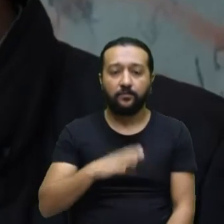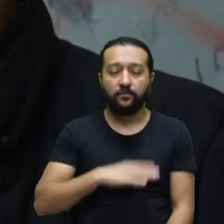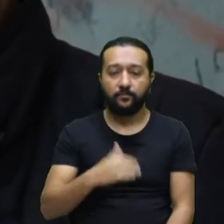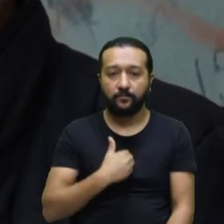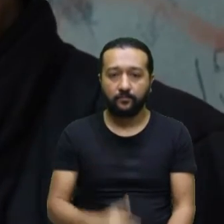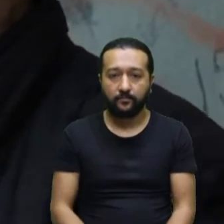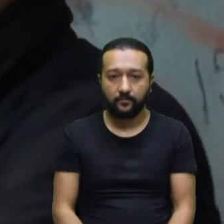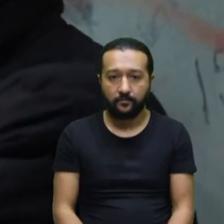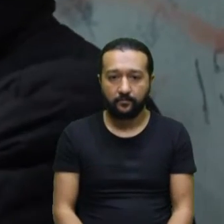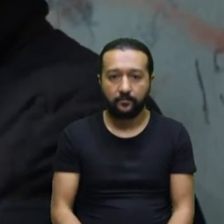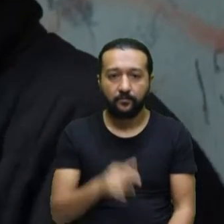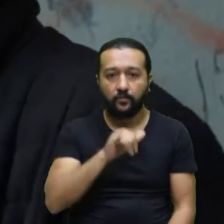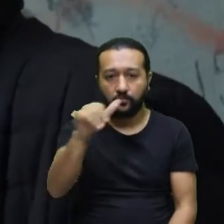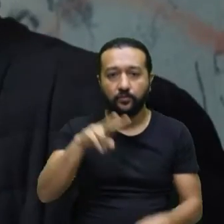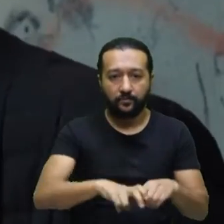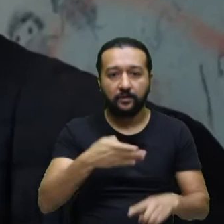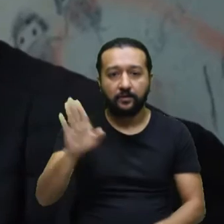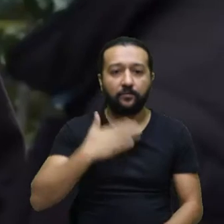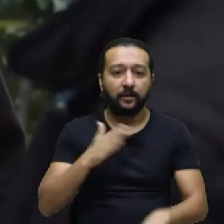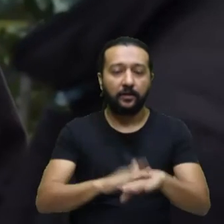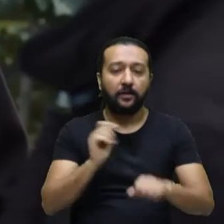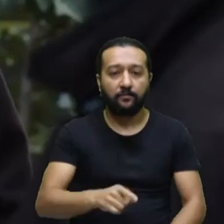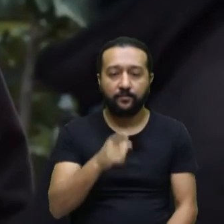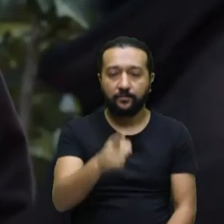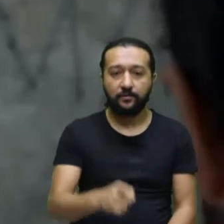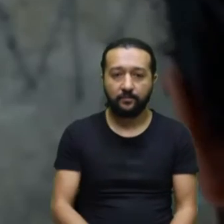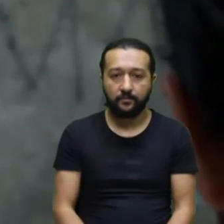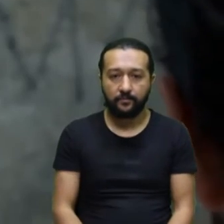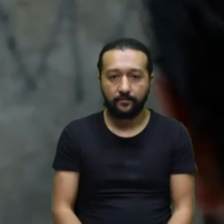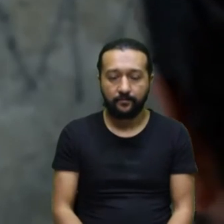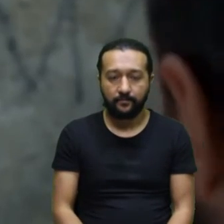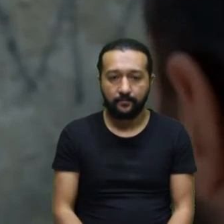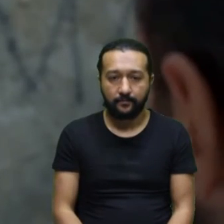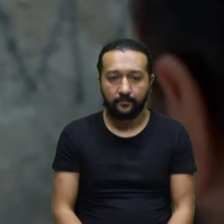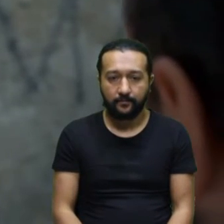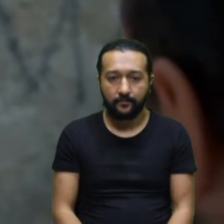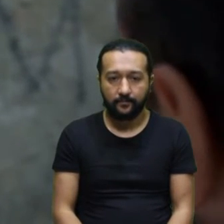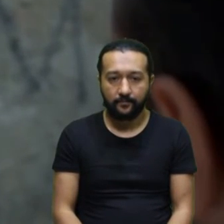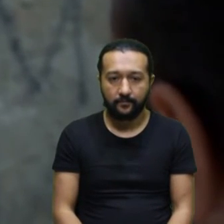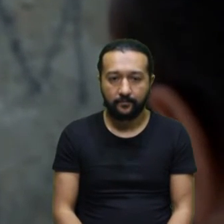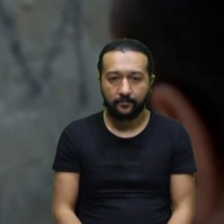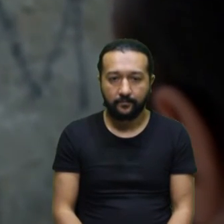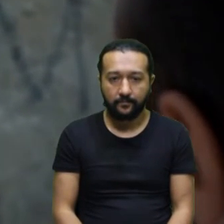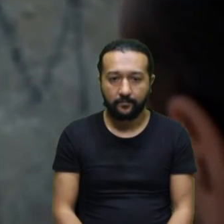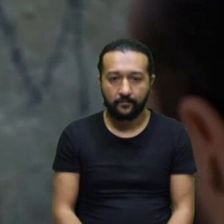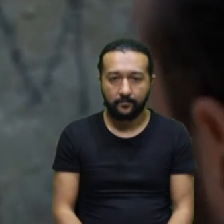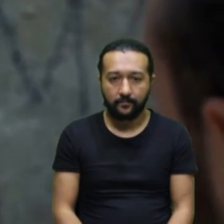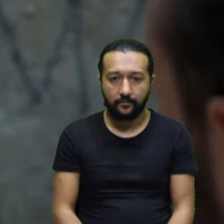istiyorum. Uçağa bin git. Ben ne yapayım sana? Cahit sanki adamı gebertmemek için kendini zor